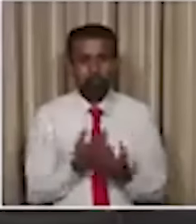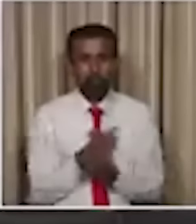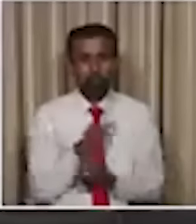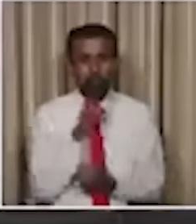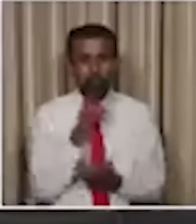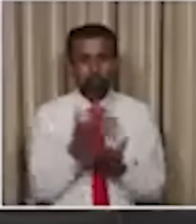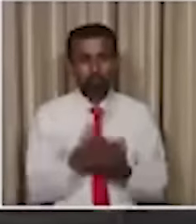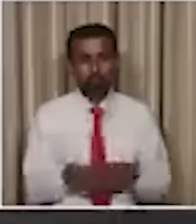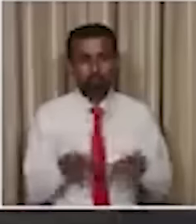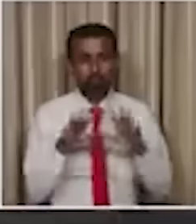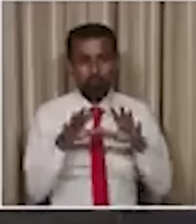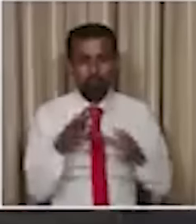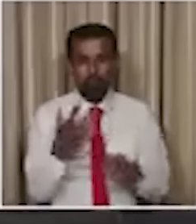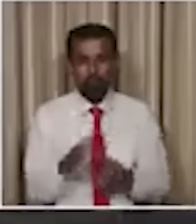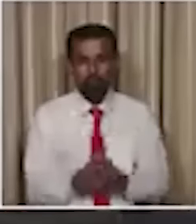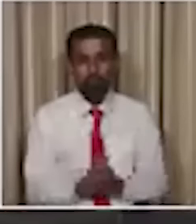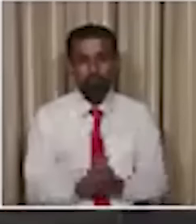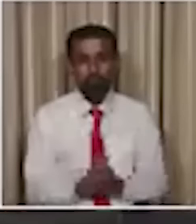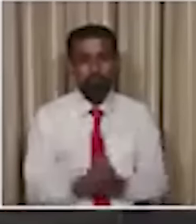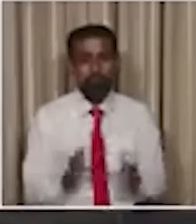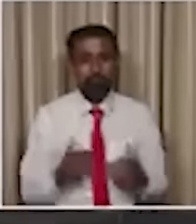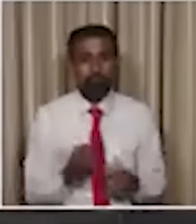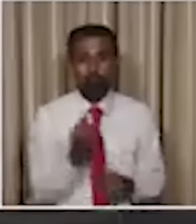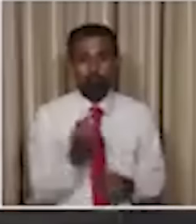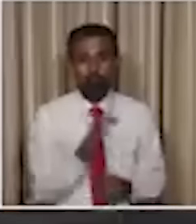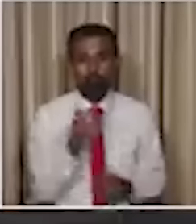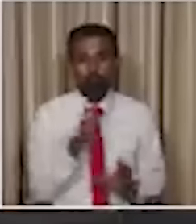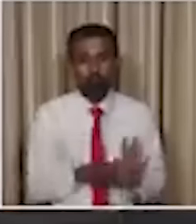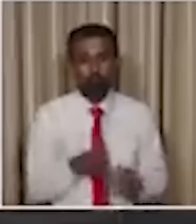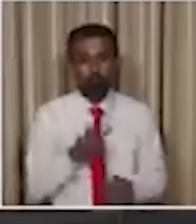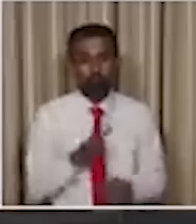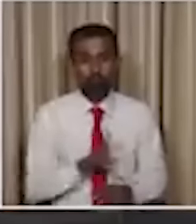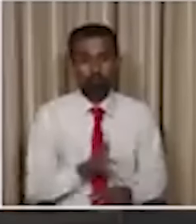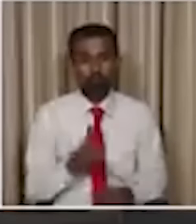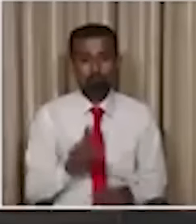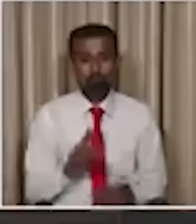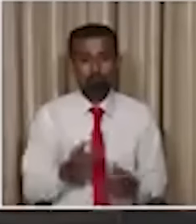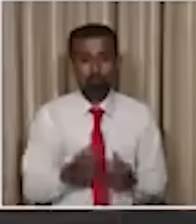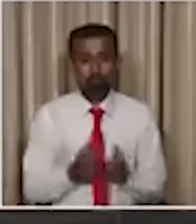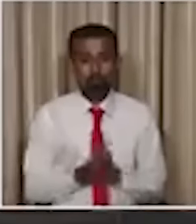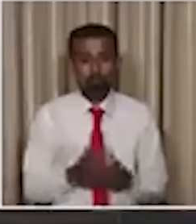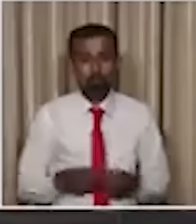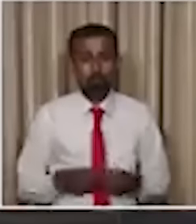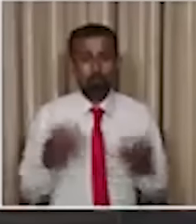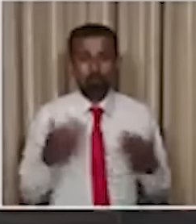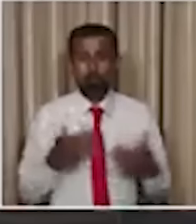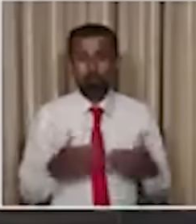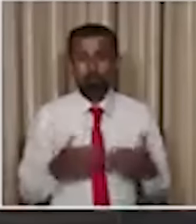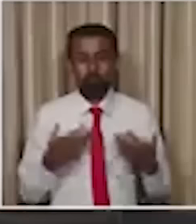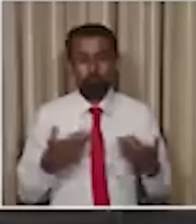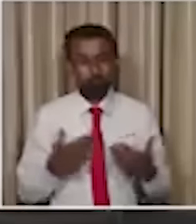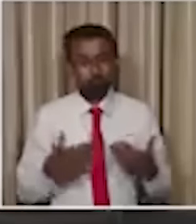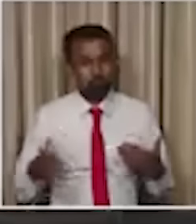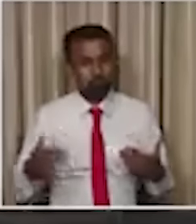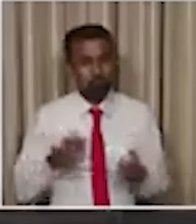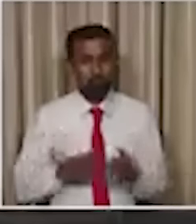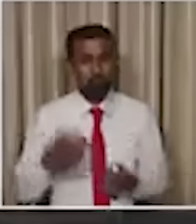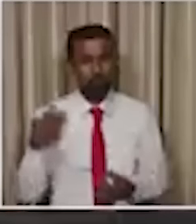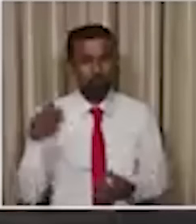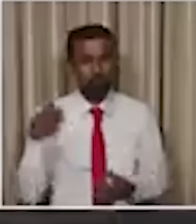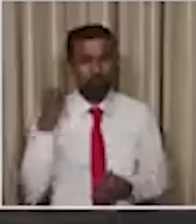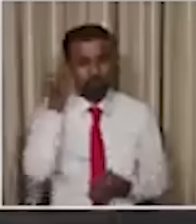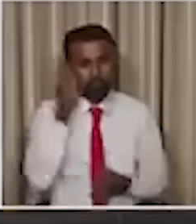කරුණු වාර්තා කර ඇත. තවද 2019/4/21 ස්වයංඝාතන මාලාව සිදු කරන ලද සහරන් නැමැති